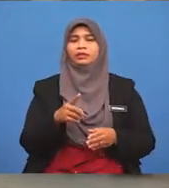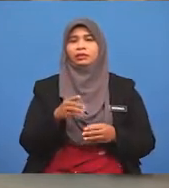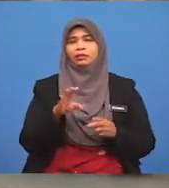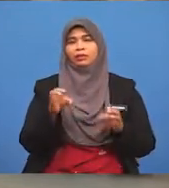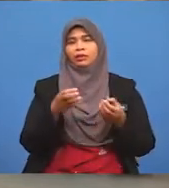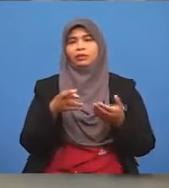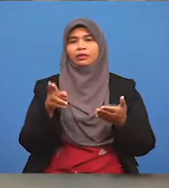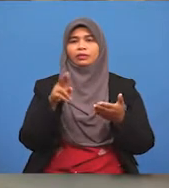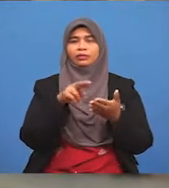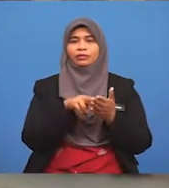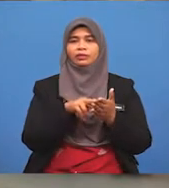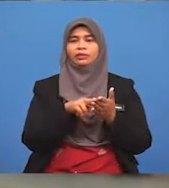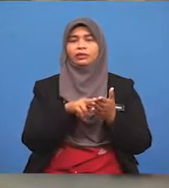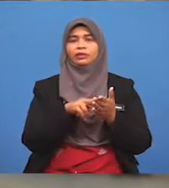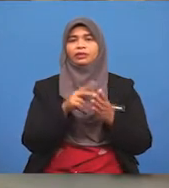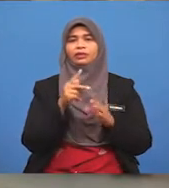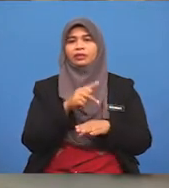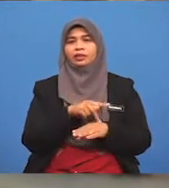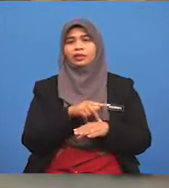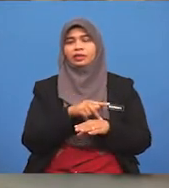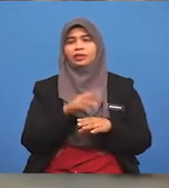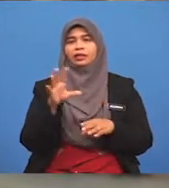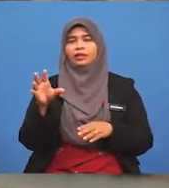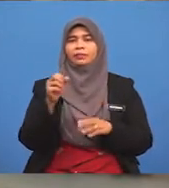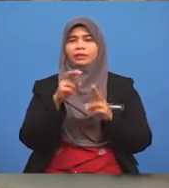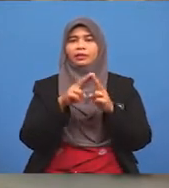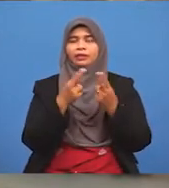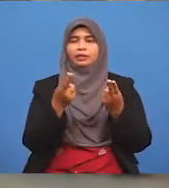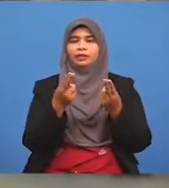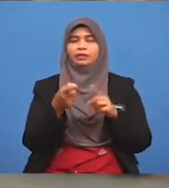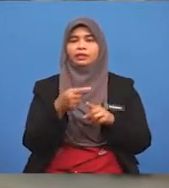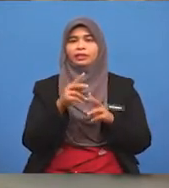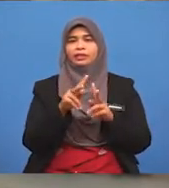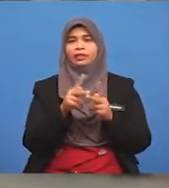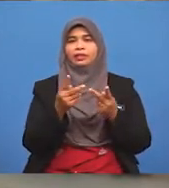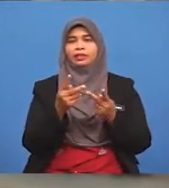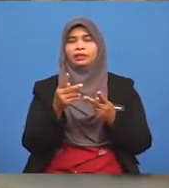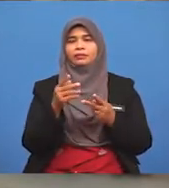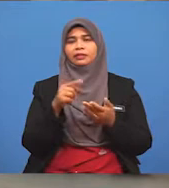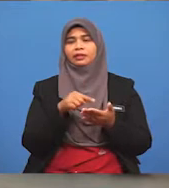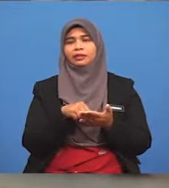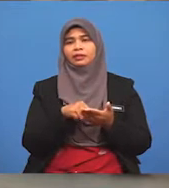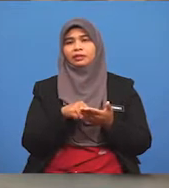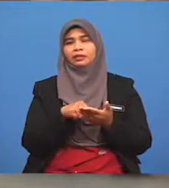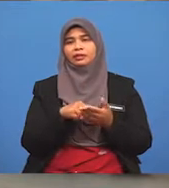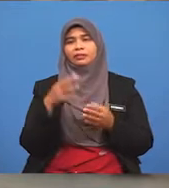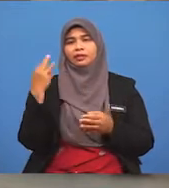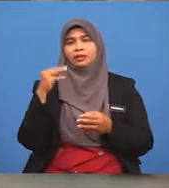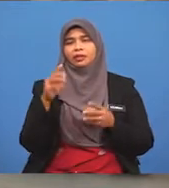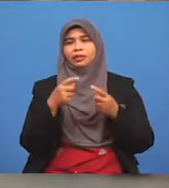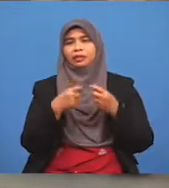rujukan ketika mengambil hadis-hadis dari kitab Sunan Sittah ini, mereka